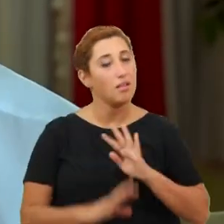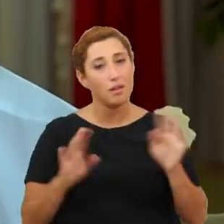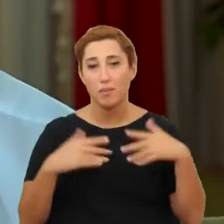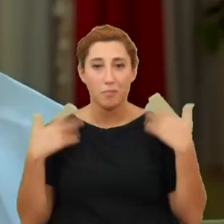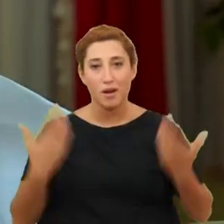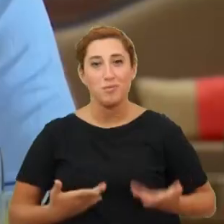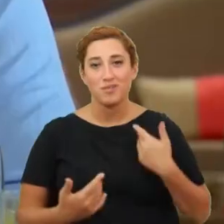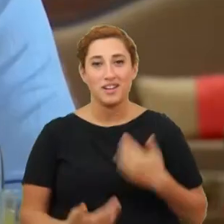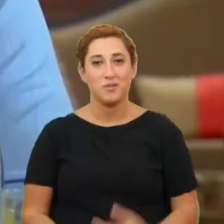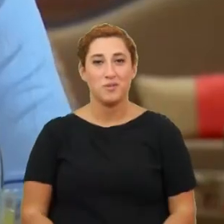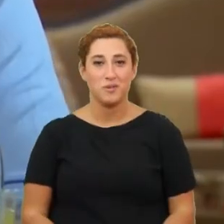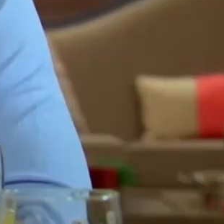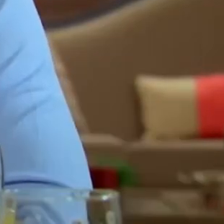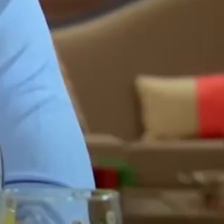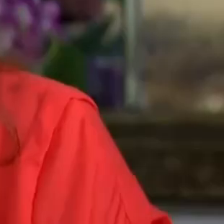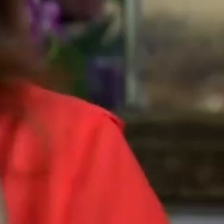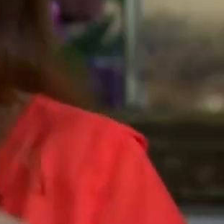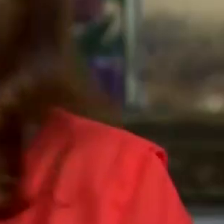Tamam kabul ediyorum.